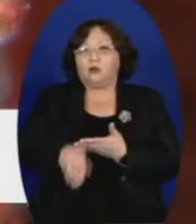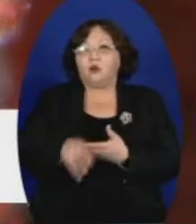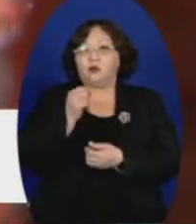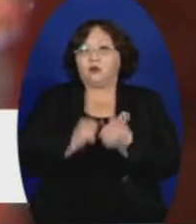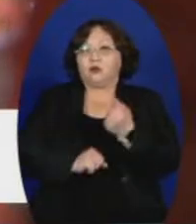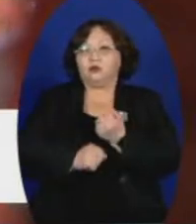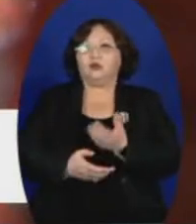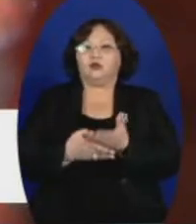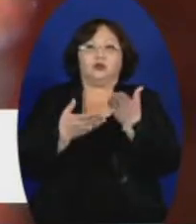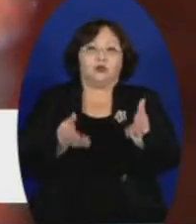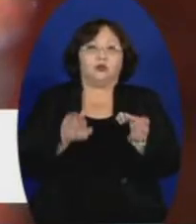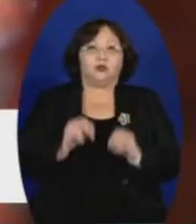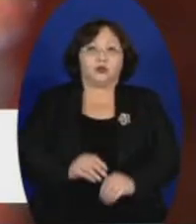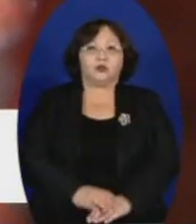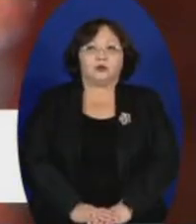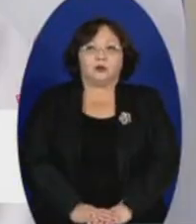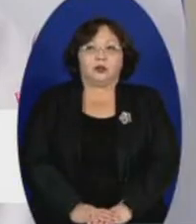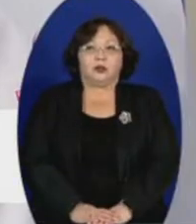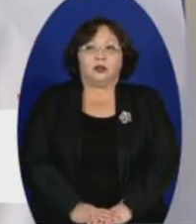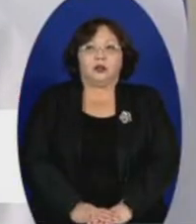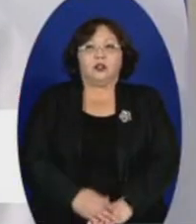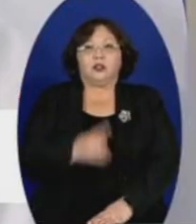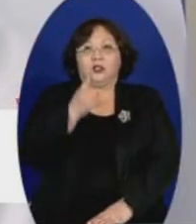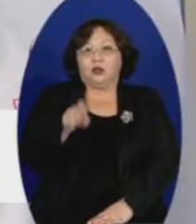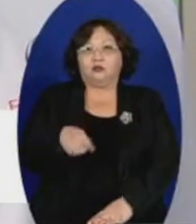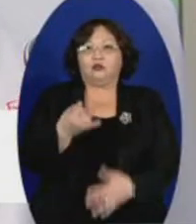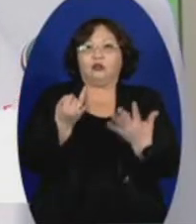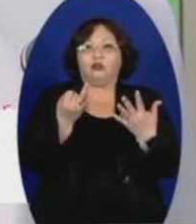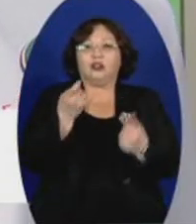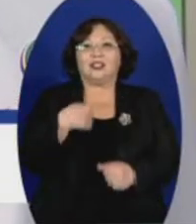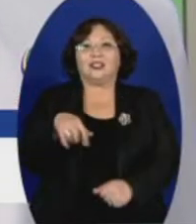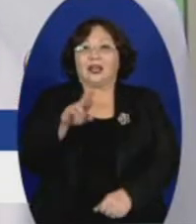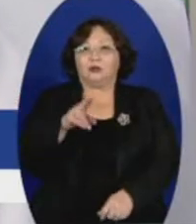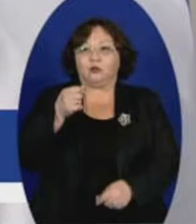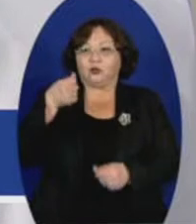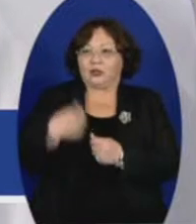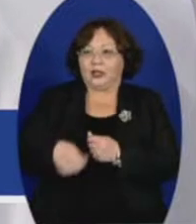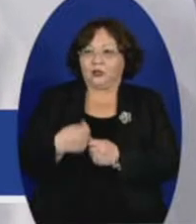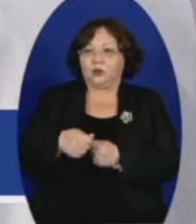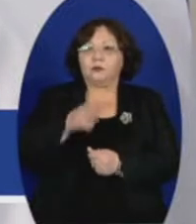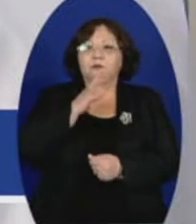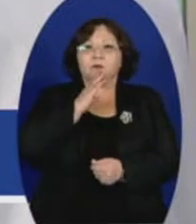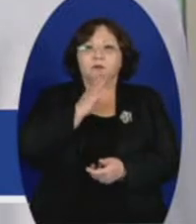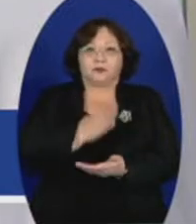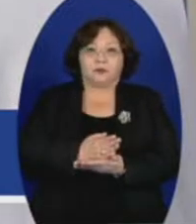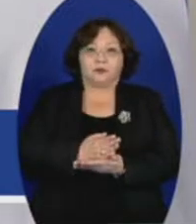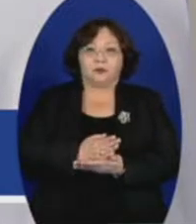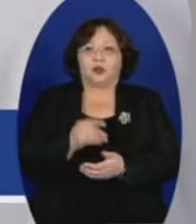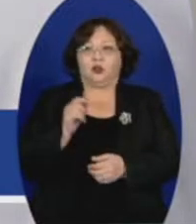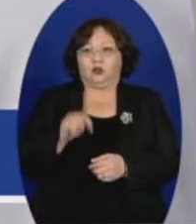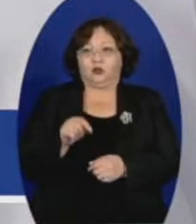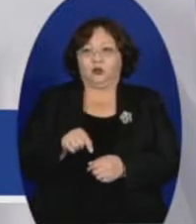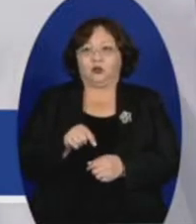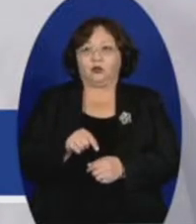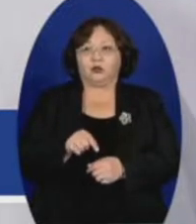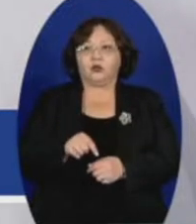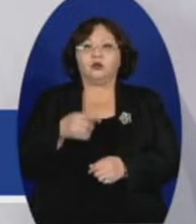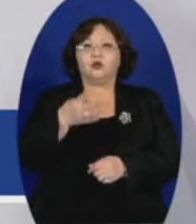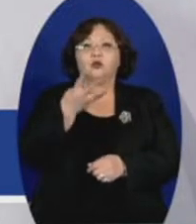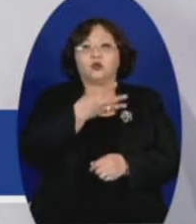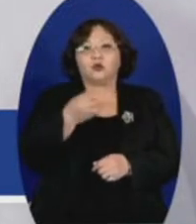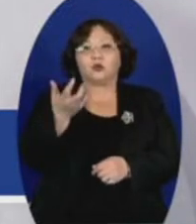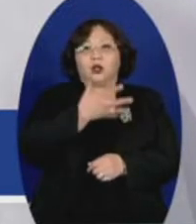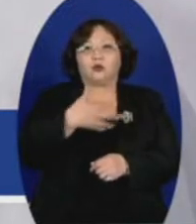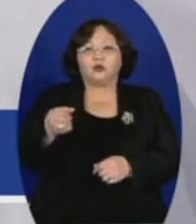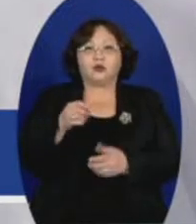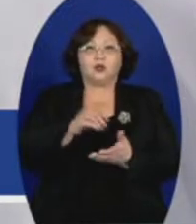дэмжлэг үзүүлэхээр болсон байна. Нийт 1.7 их найдыг зарцуулна. Энэ жил гэхэд одоо 400 гаруй 500